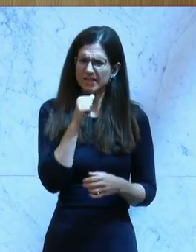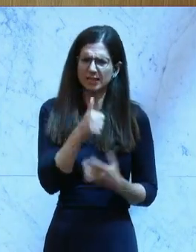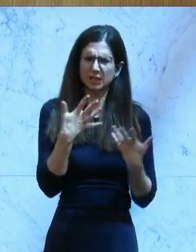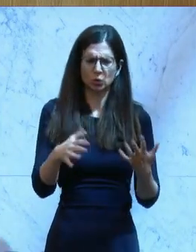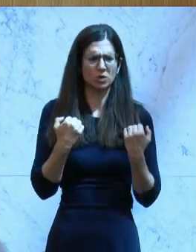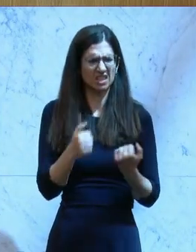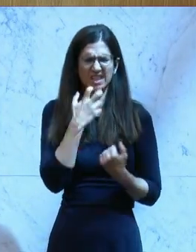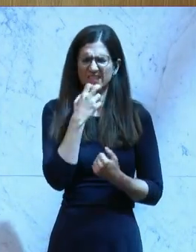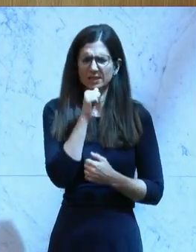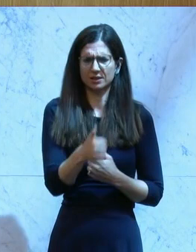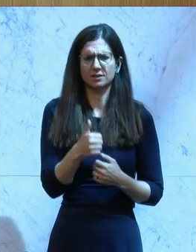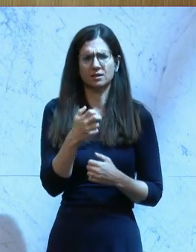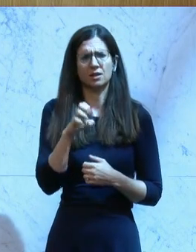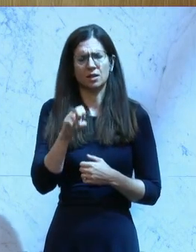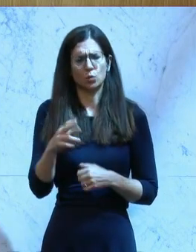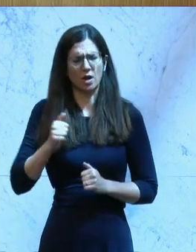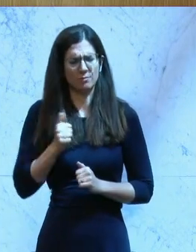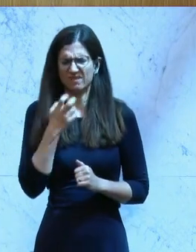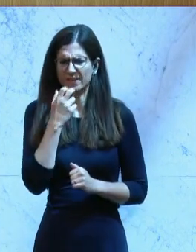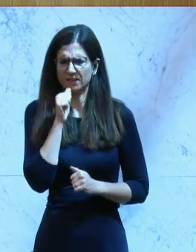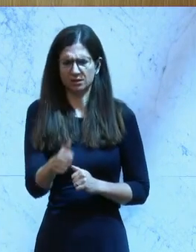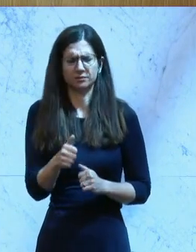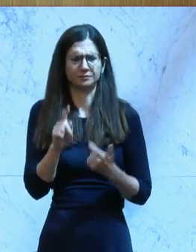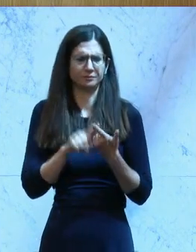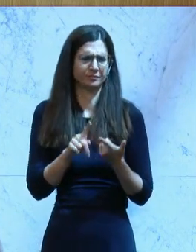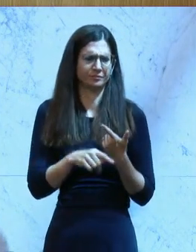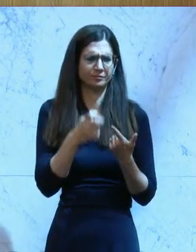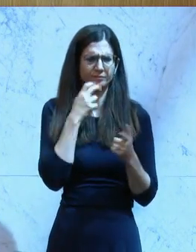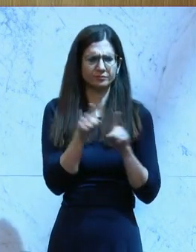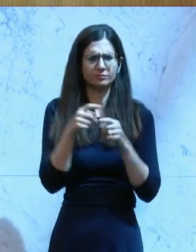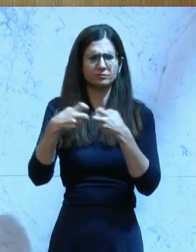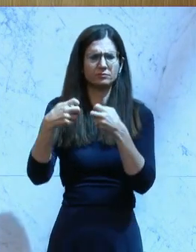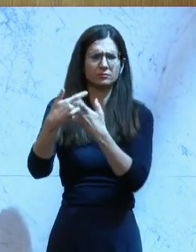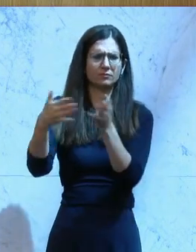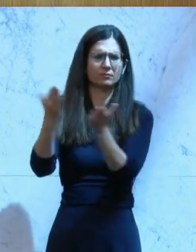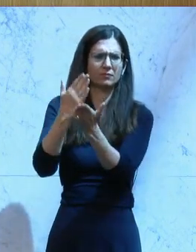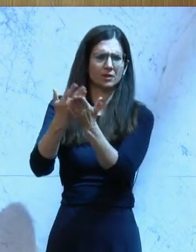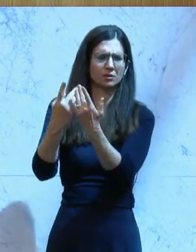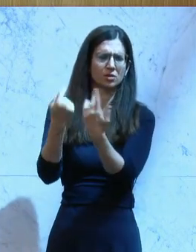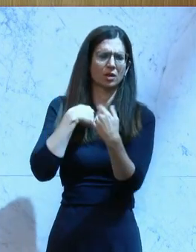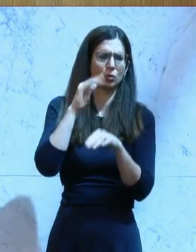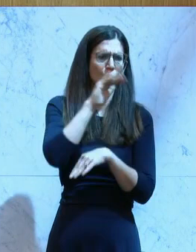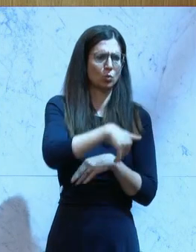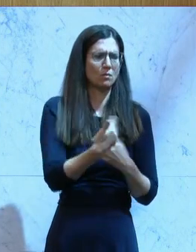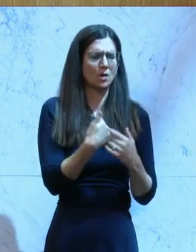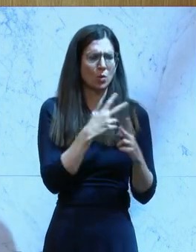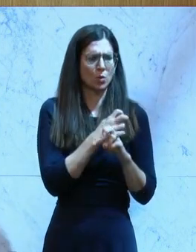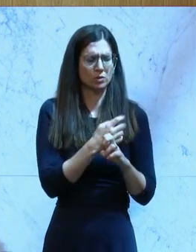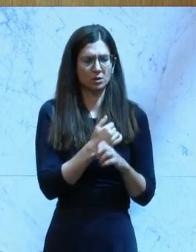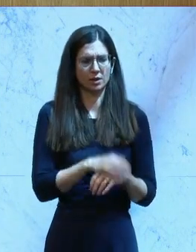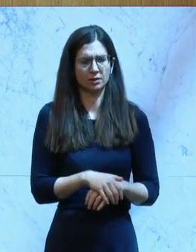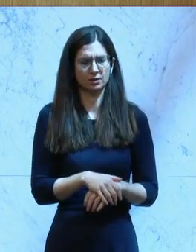nicht. Nein, wir wollen keine EU-Armee und nein, wir wollen mit Sicherheit nicht, dass jemand in Brüssel in Zukunft entscheidet, wo österreichische Soldaten so in den